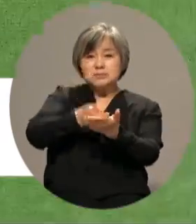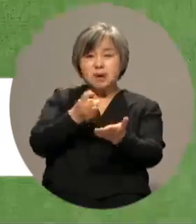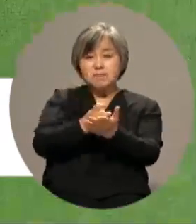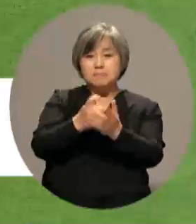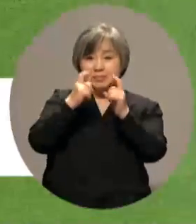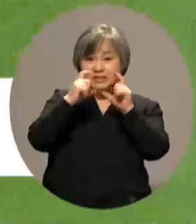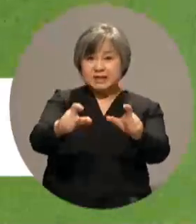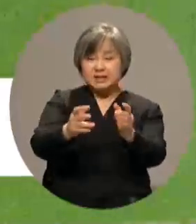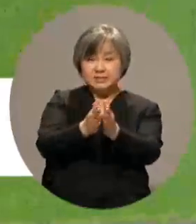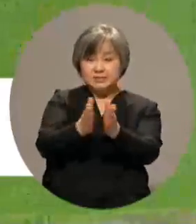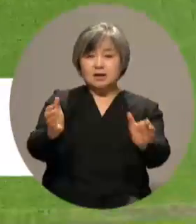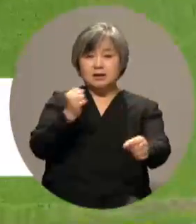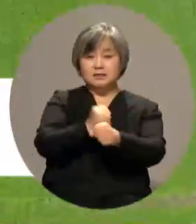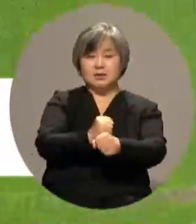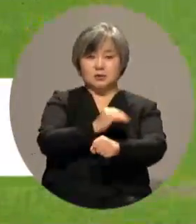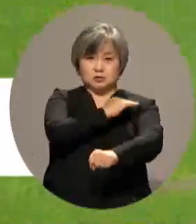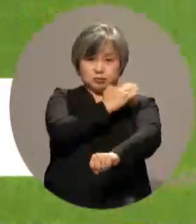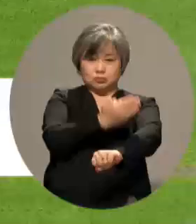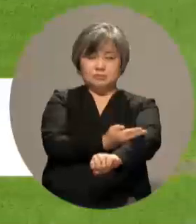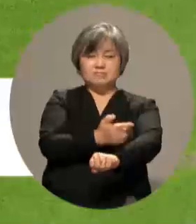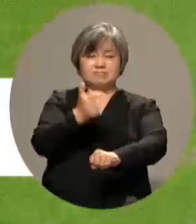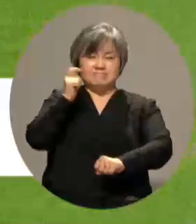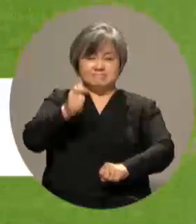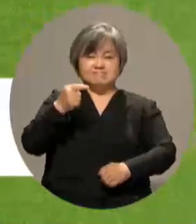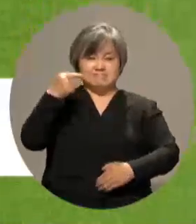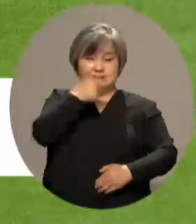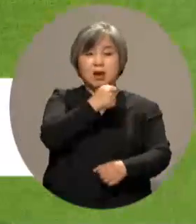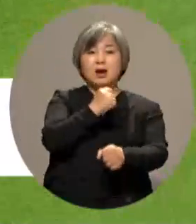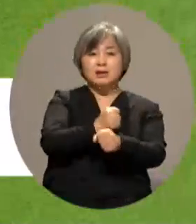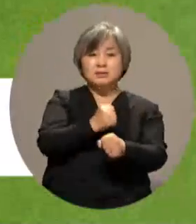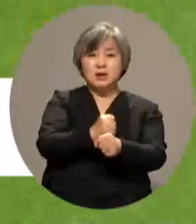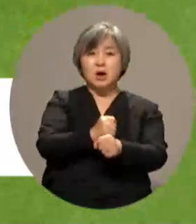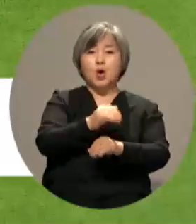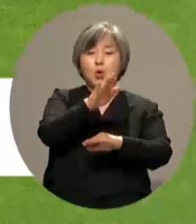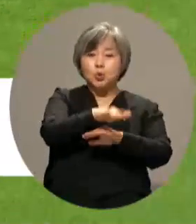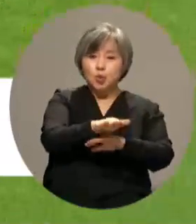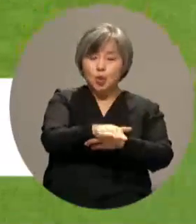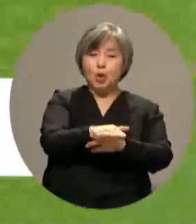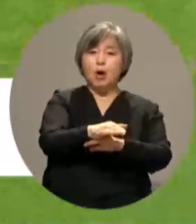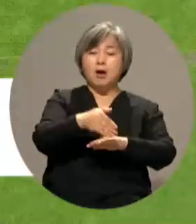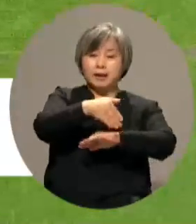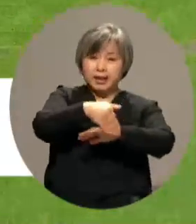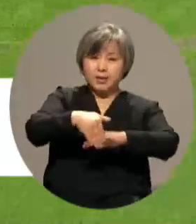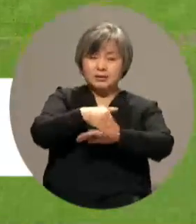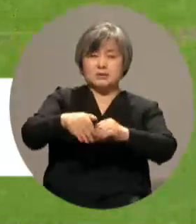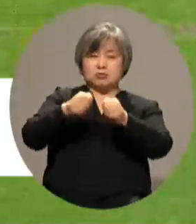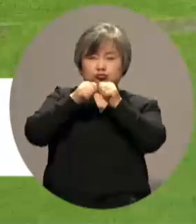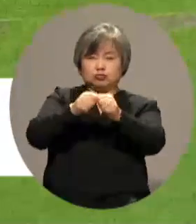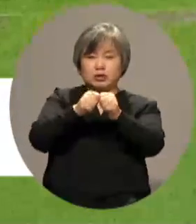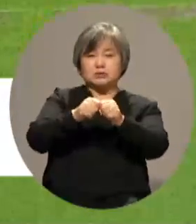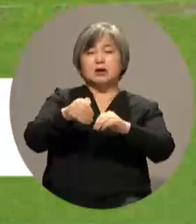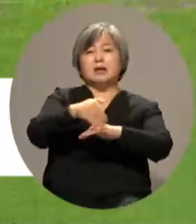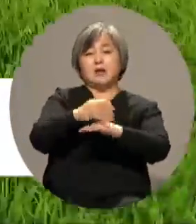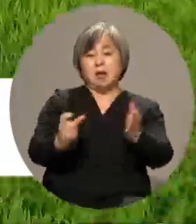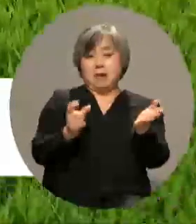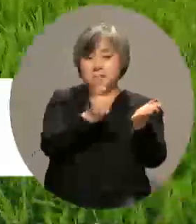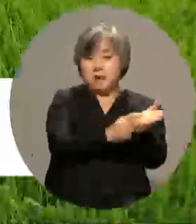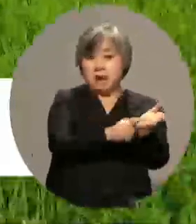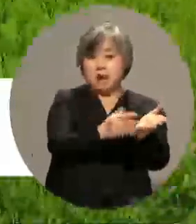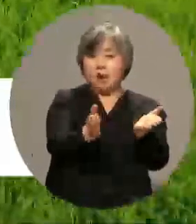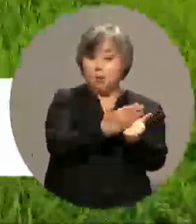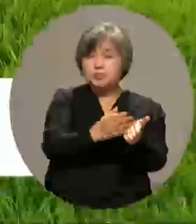개정으로 농지 취득 자격 심사가 대폭 강화됐다며 농업 경영 계획서에 구체적인 계획을 기재하지